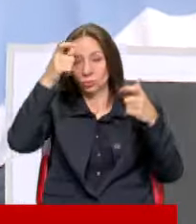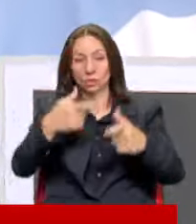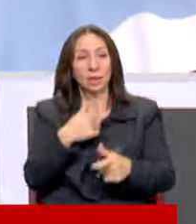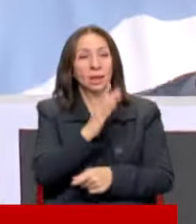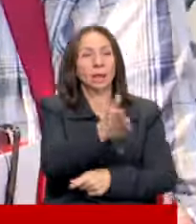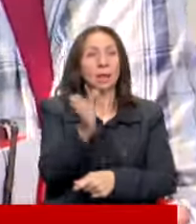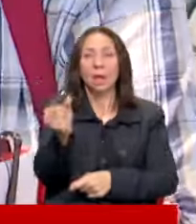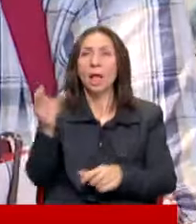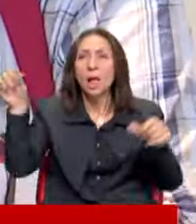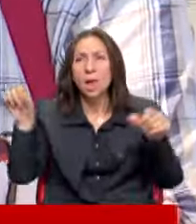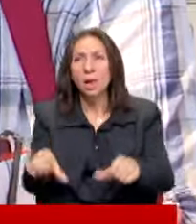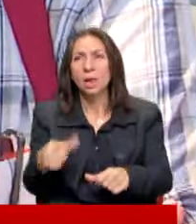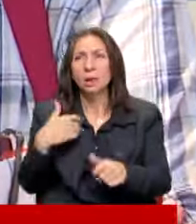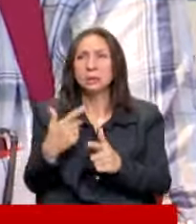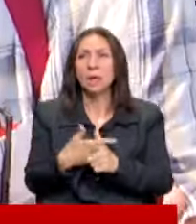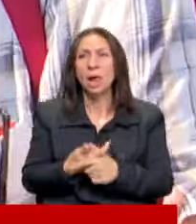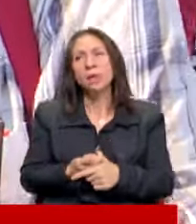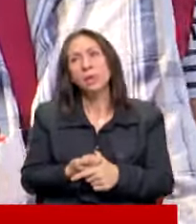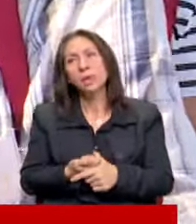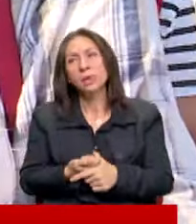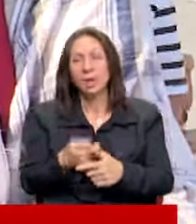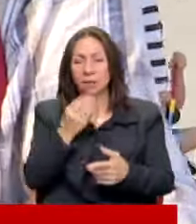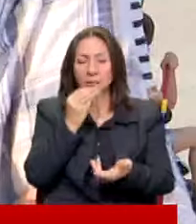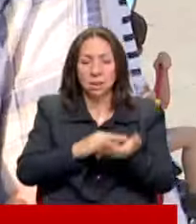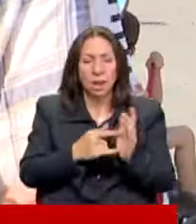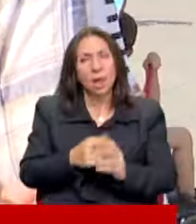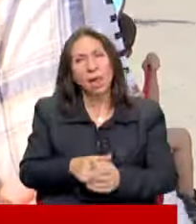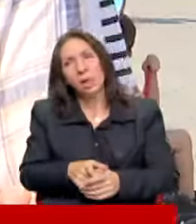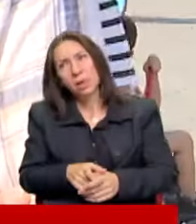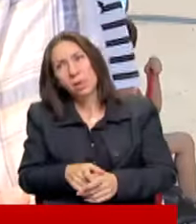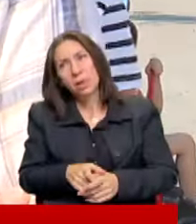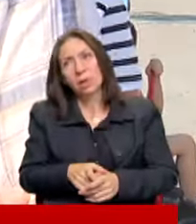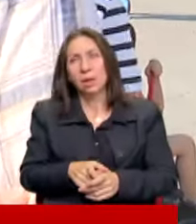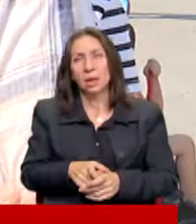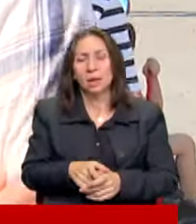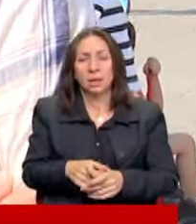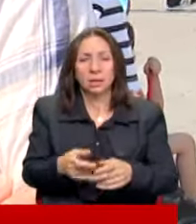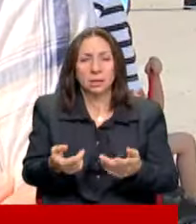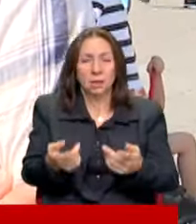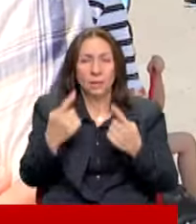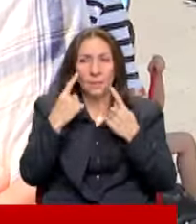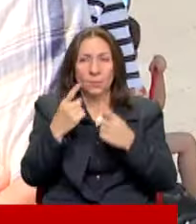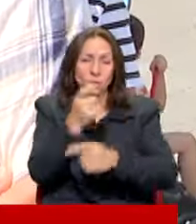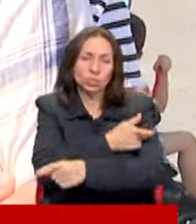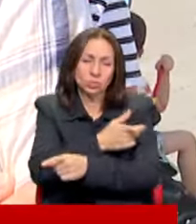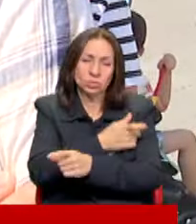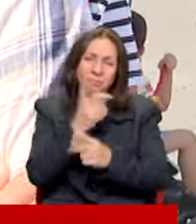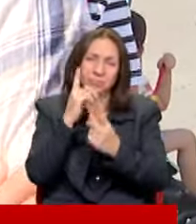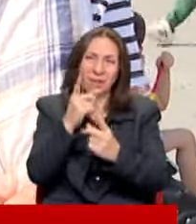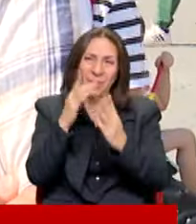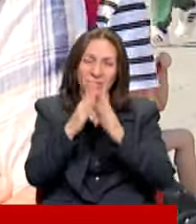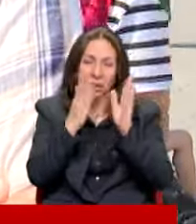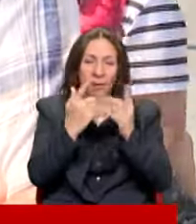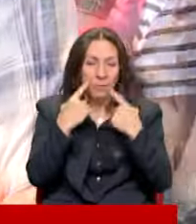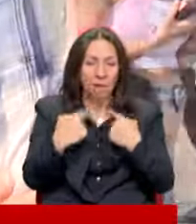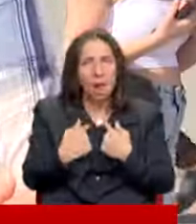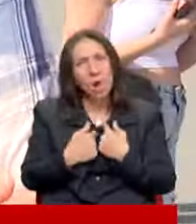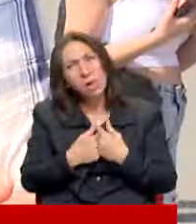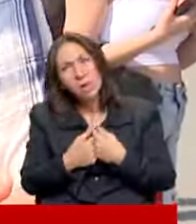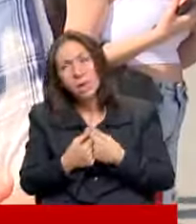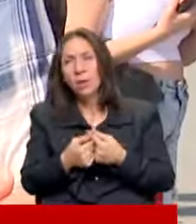gidemez haldeyiz kiramı ödeyemem geçimimi temin edemem yani ya bakım evine gitsen orada baklam